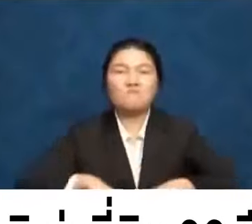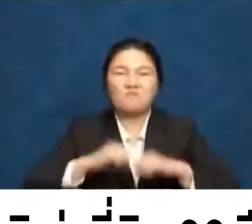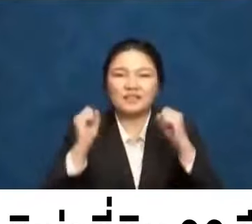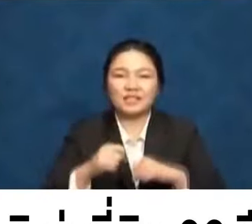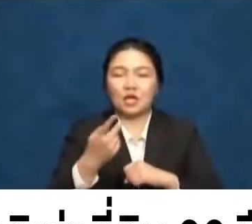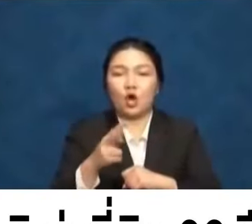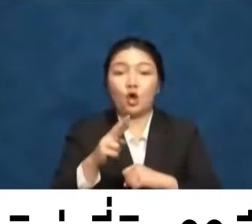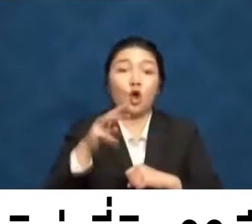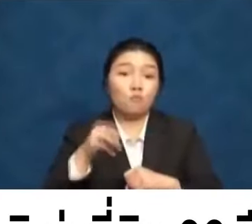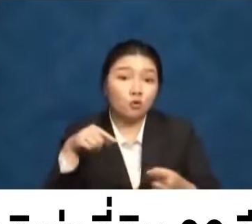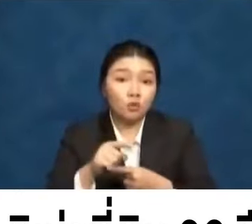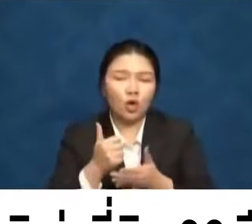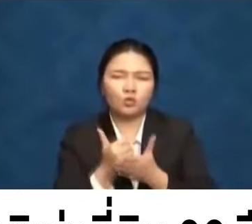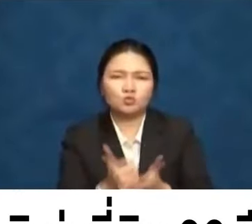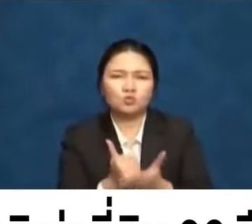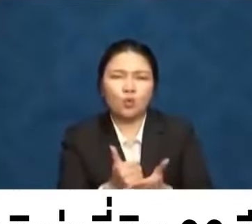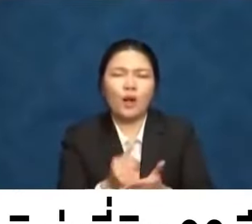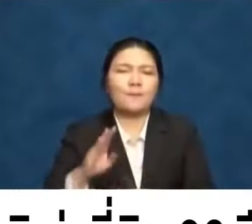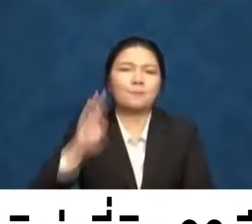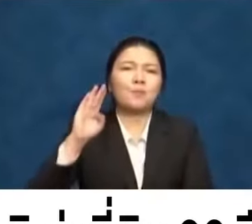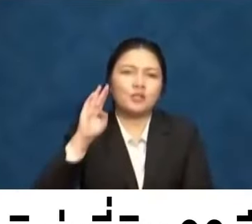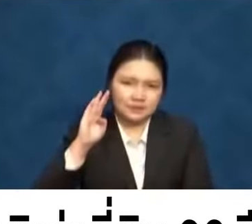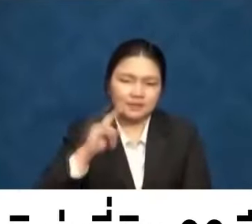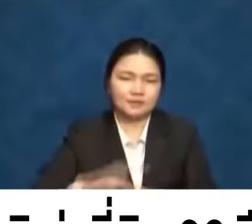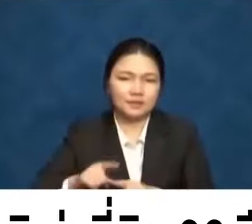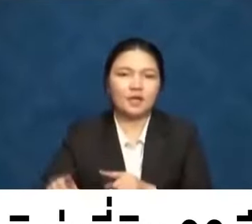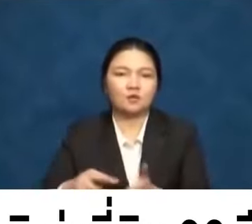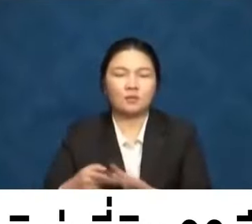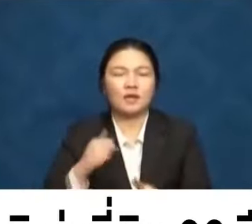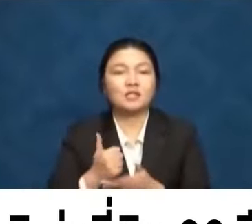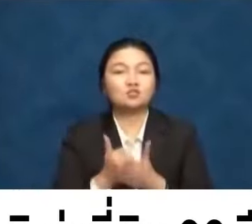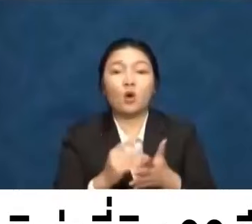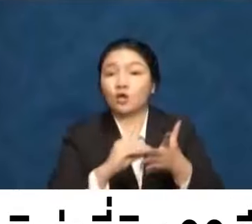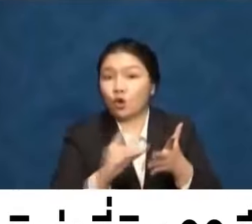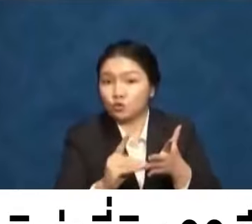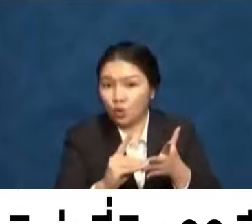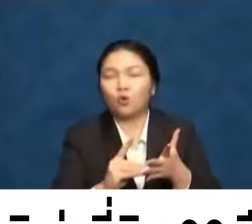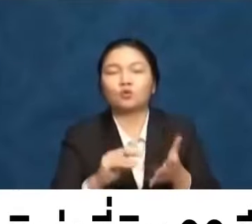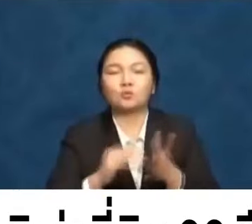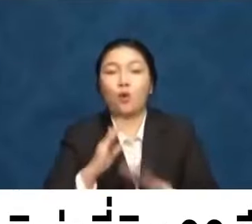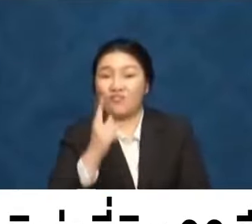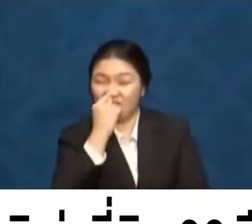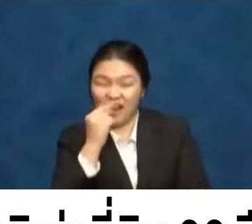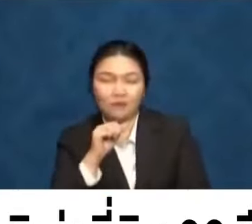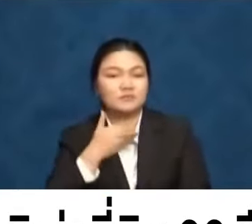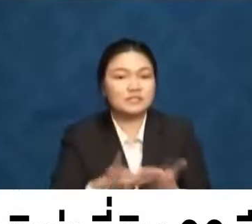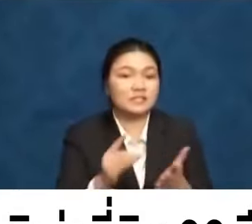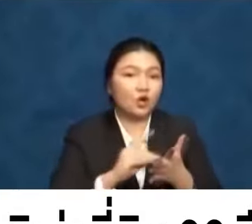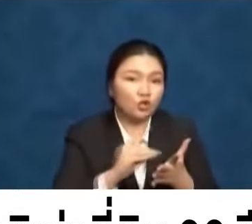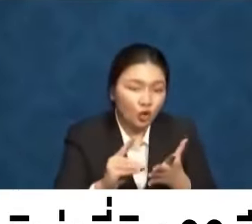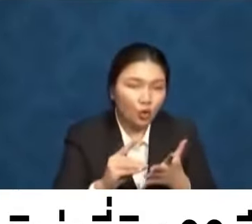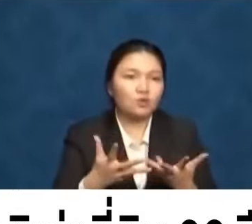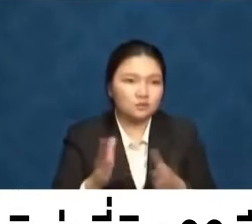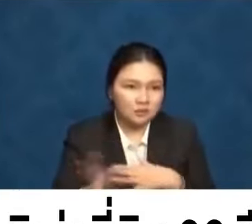ผ่านมา สส.สุพนัสบอกการปล่อยให้ต่างชาติเช่าที่ดิน99ปีไม่ใช่สั่งการศึกษาแต่เป็นการตั้งธงเอาไว้แล้วหรือ